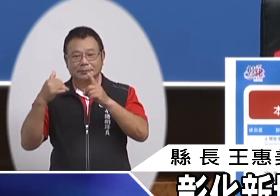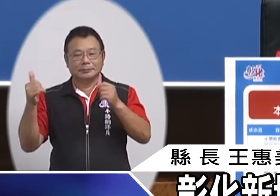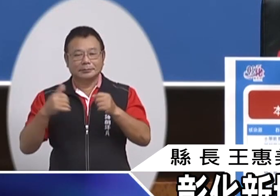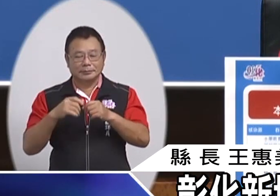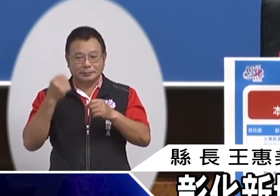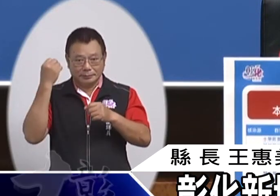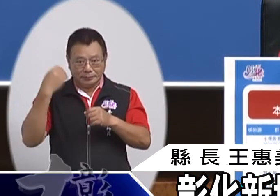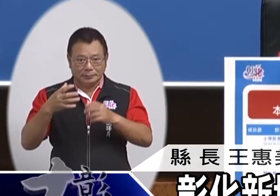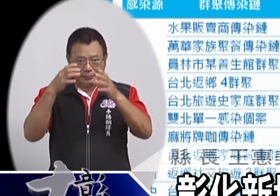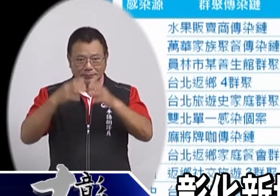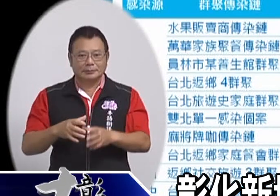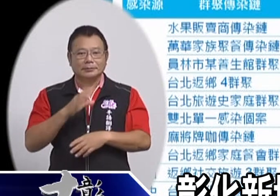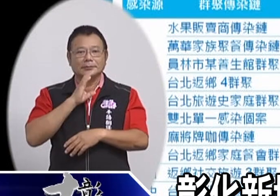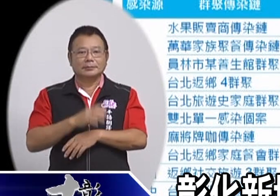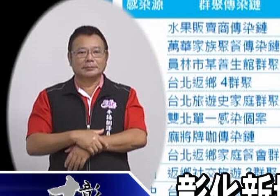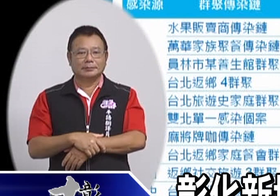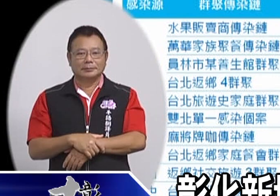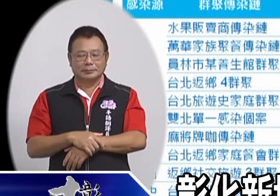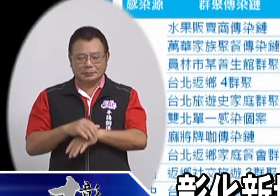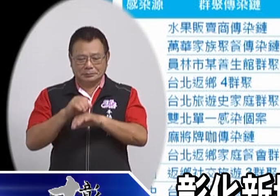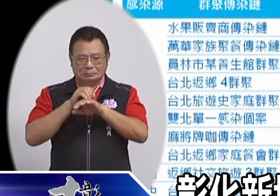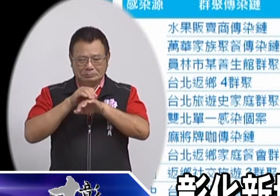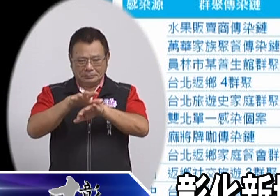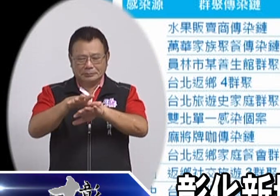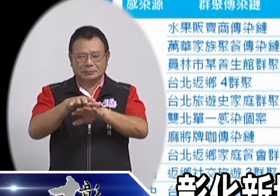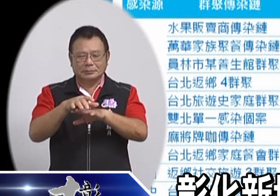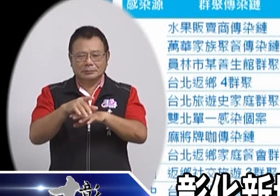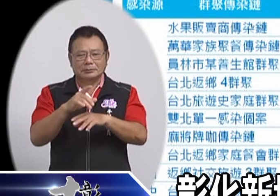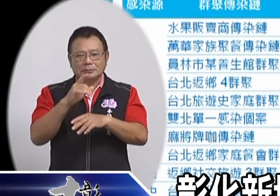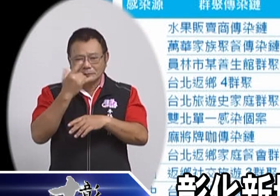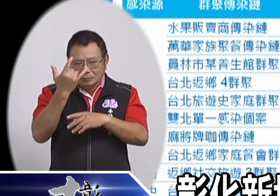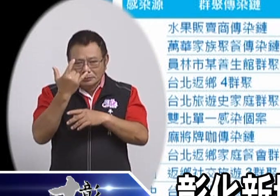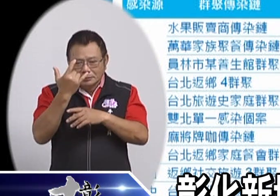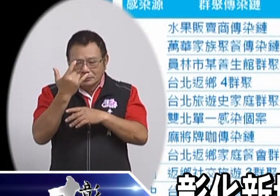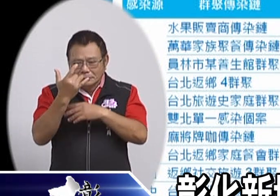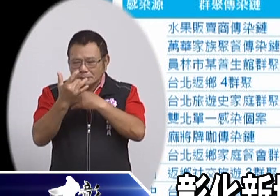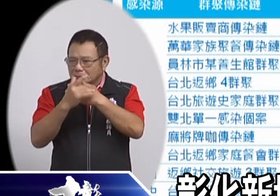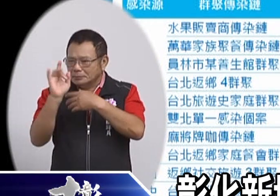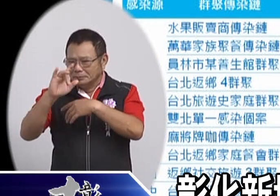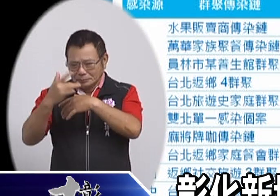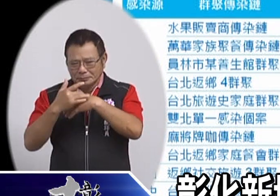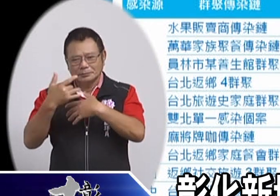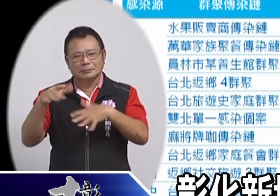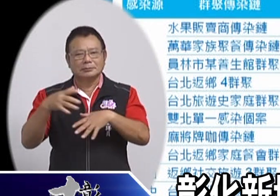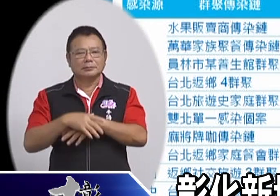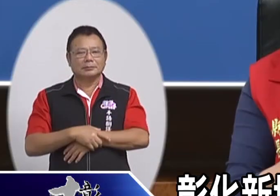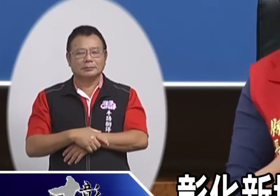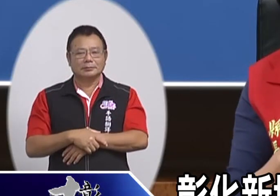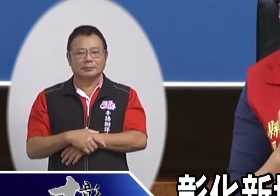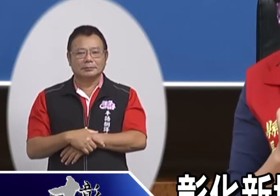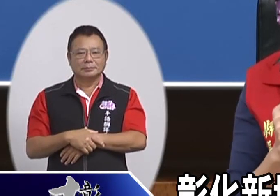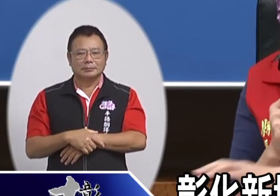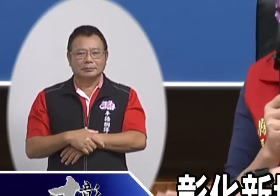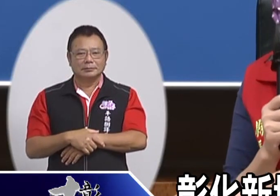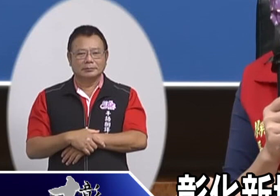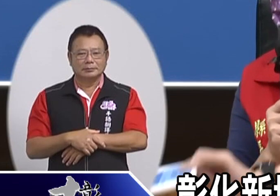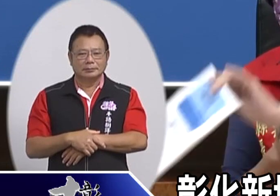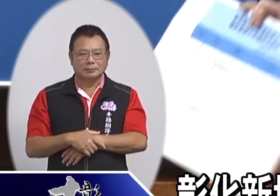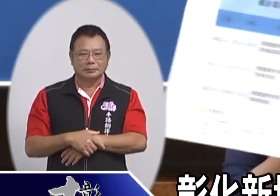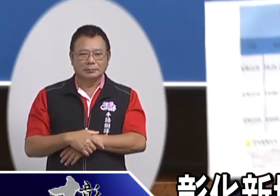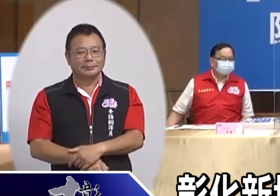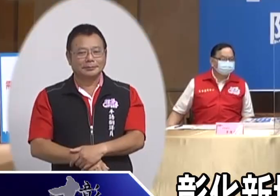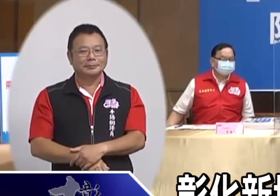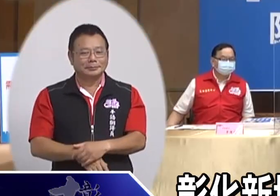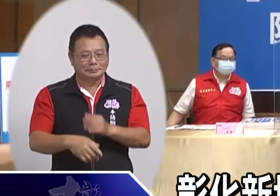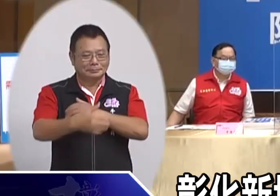立的一个我们的一个感染源待查的一个传染链哦。讲这传染链，你就知道一定不是一个两两哈。